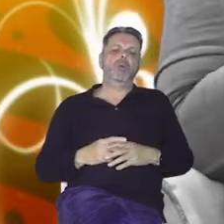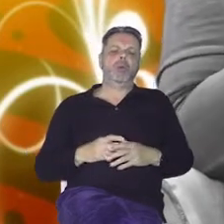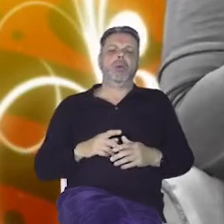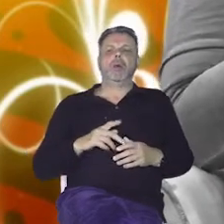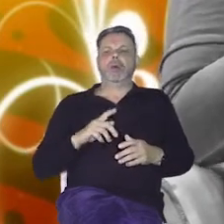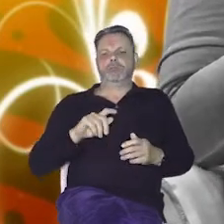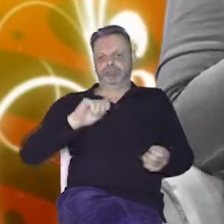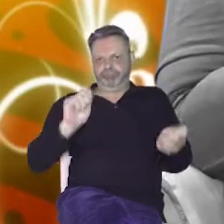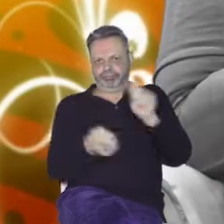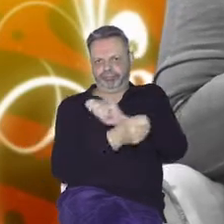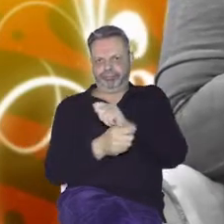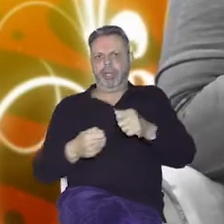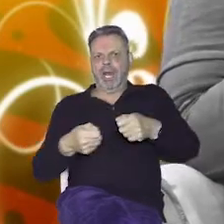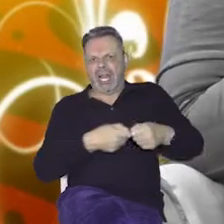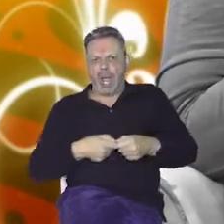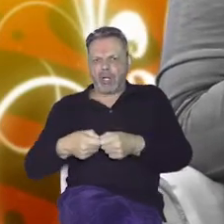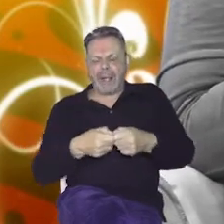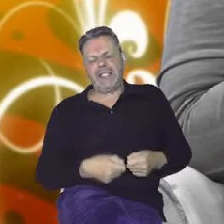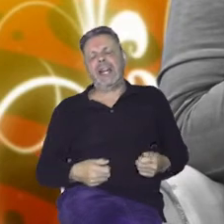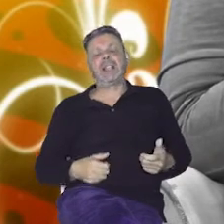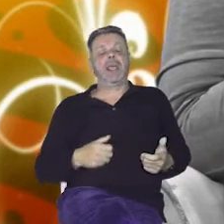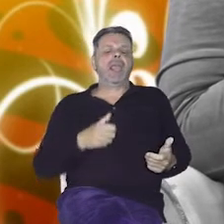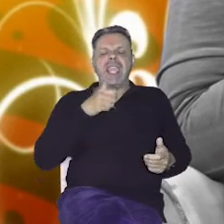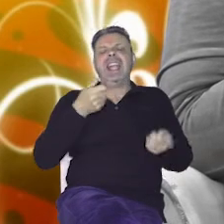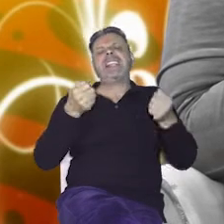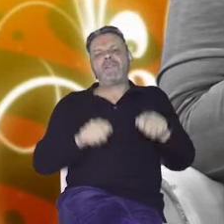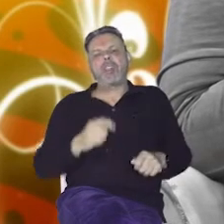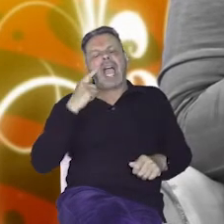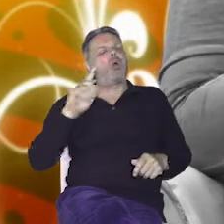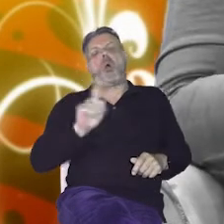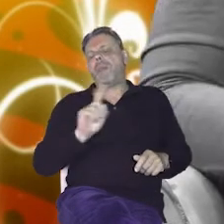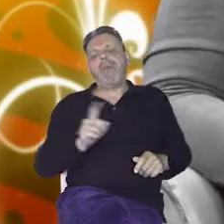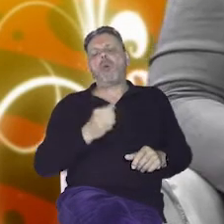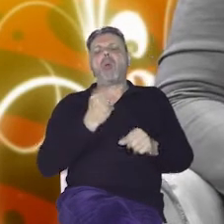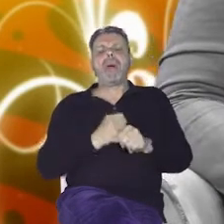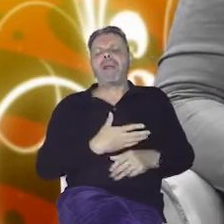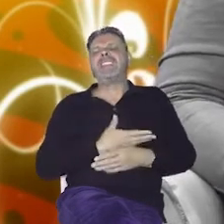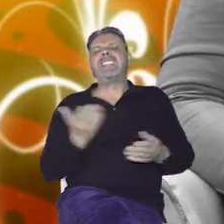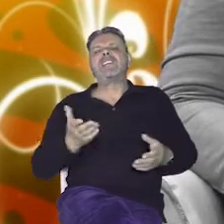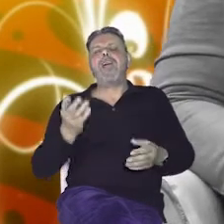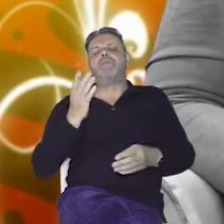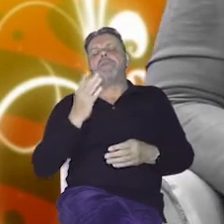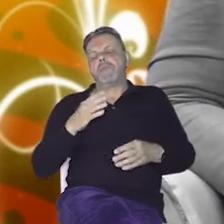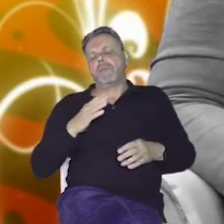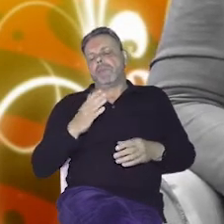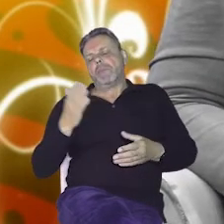reorganizirati ili zatvoriti ako nisu u stanju napraviti sve prema odredbama i kriterijima